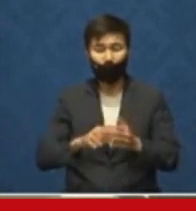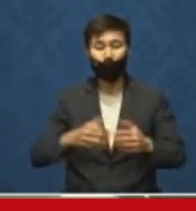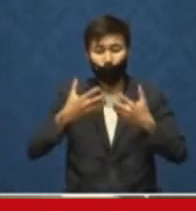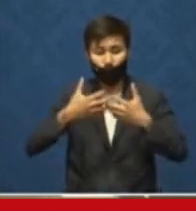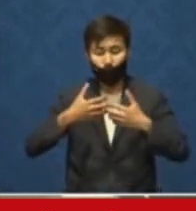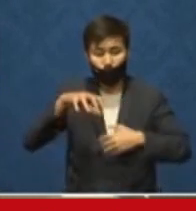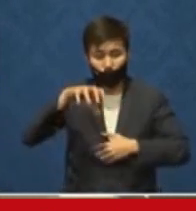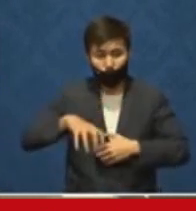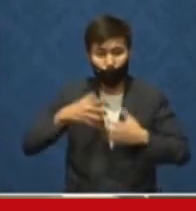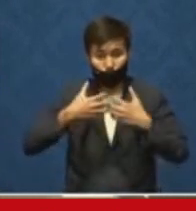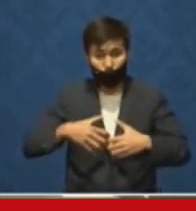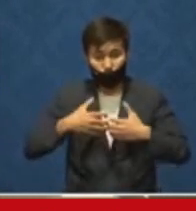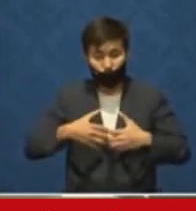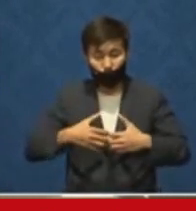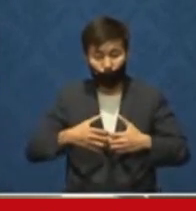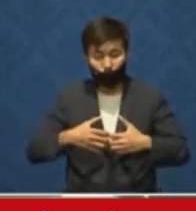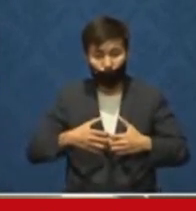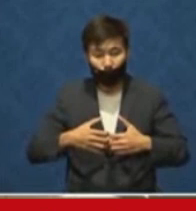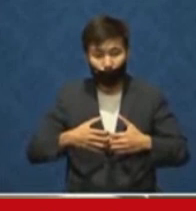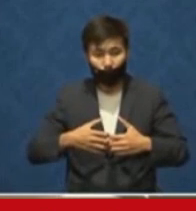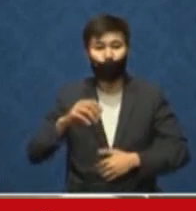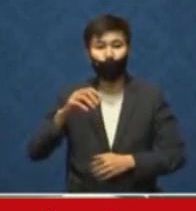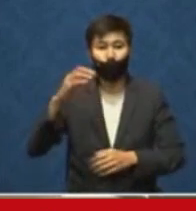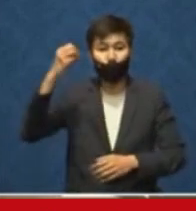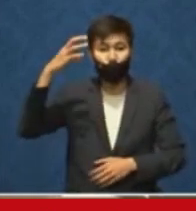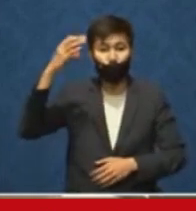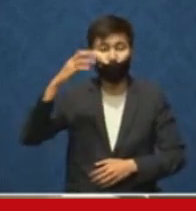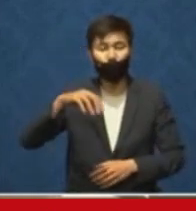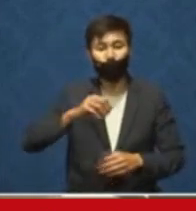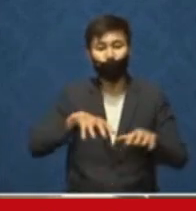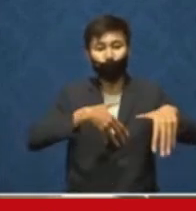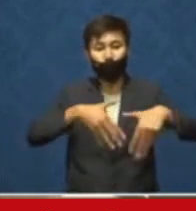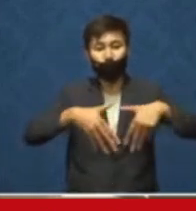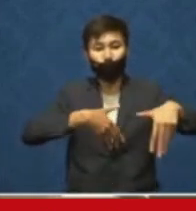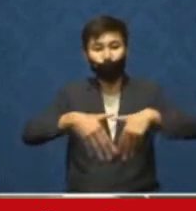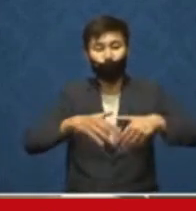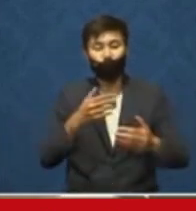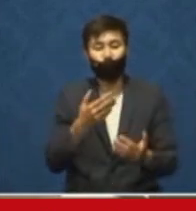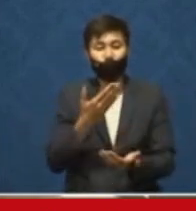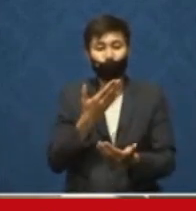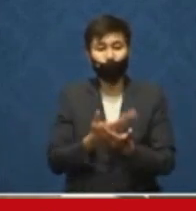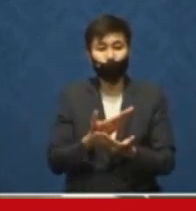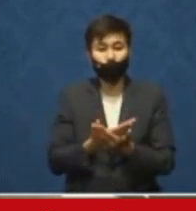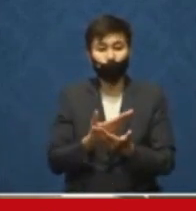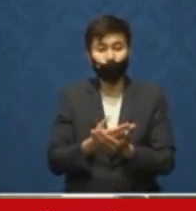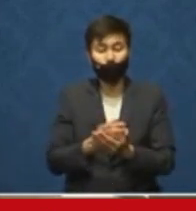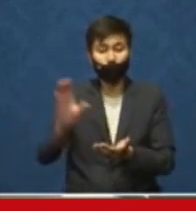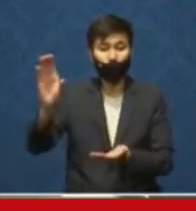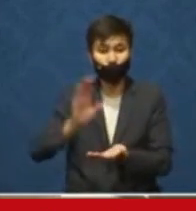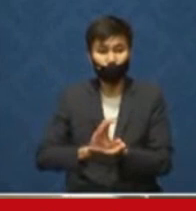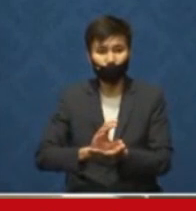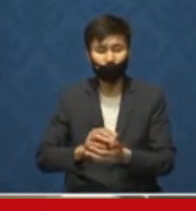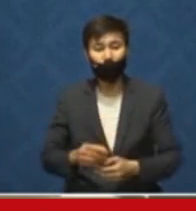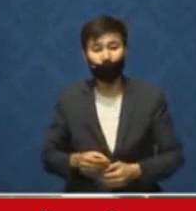ไม่ต้องไปกู้เงินใครมากระตุ้นท่านนายกประยุทธ์ขอท่านแก้เอาลงไฟฟ้าชุมชนให้ไปตามความ